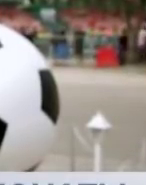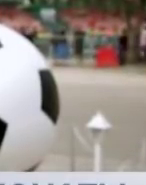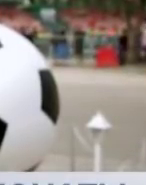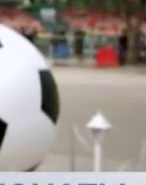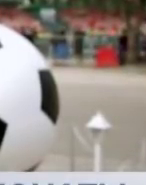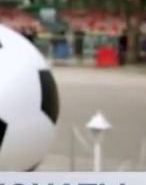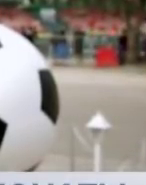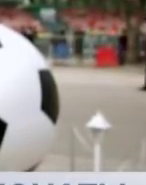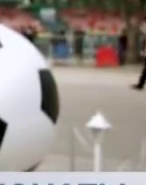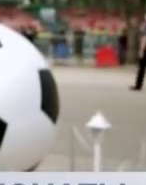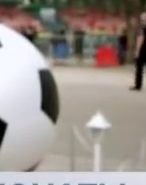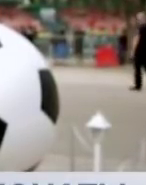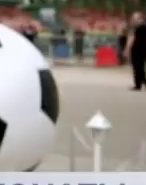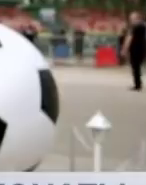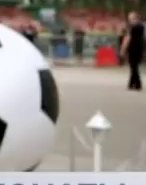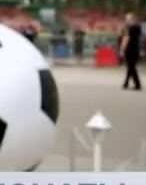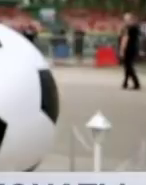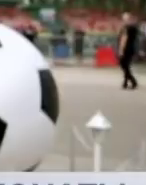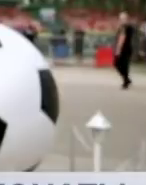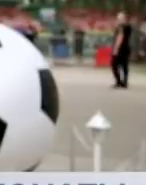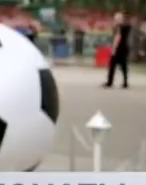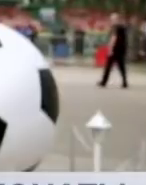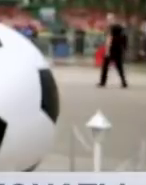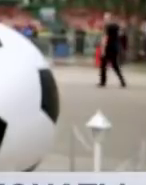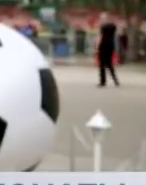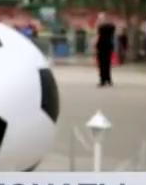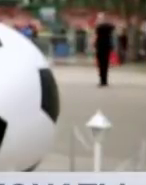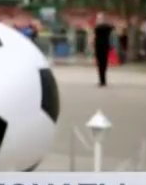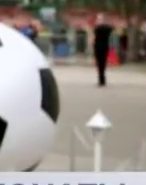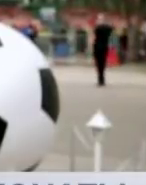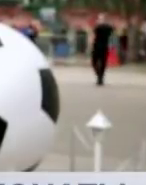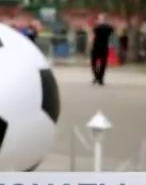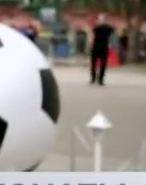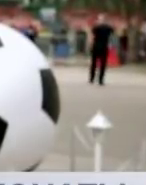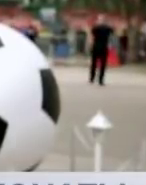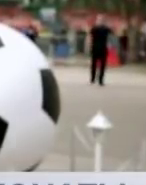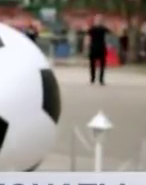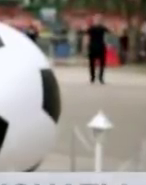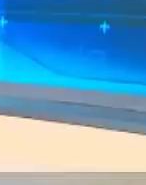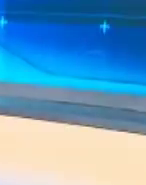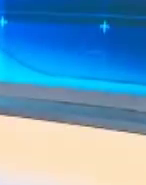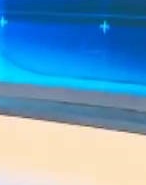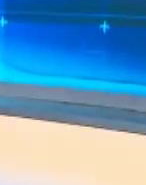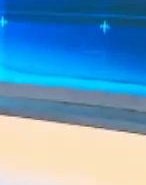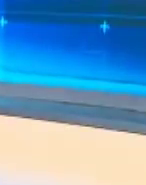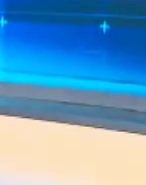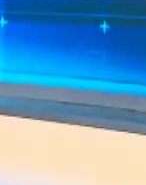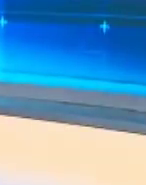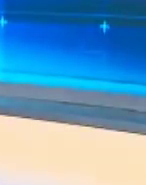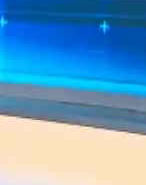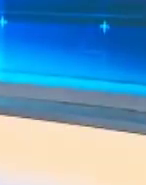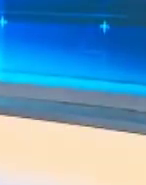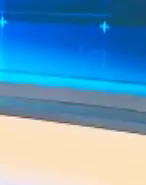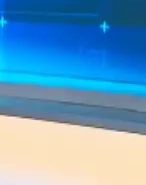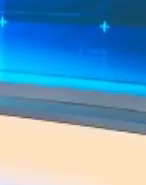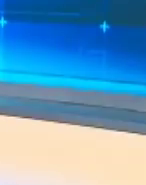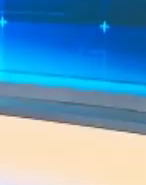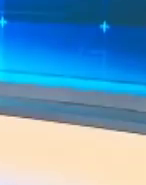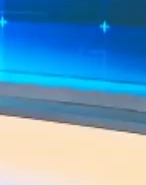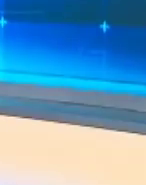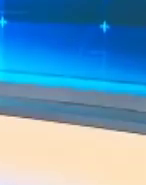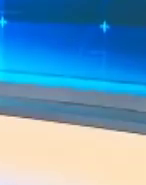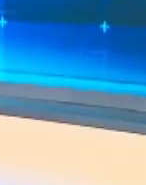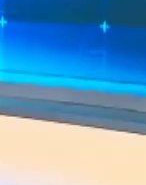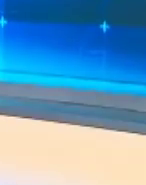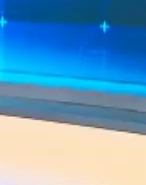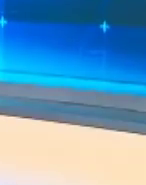чемпион болдық. 32 мемлекеттің арасында Венгрияда болған мини-евроны. Орталық, солтүстік және Шығыс